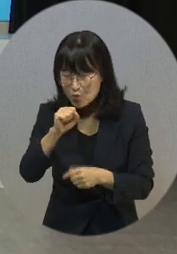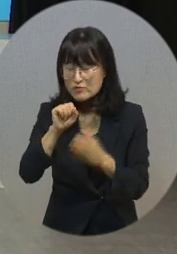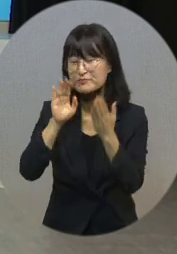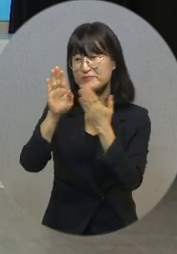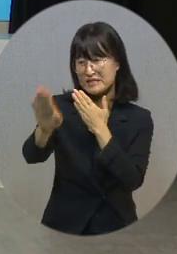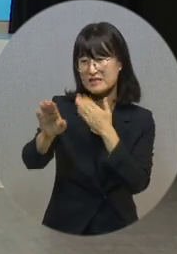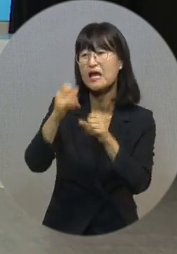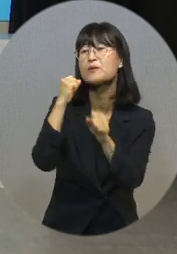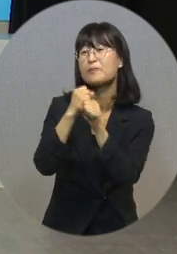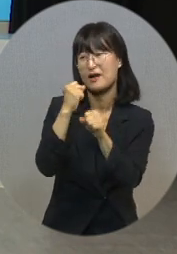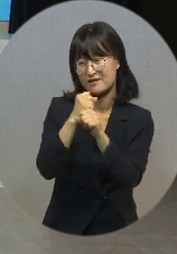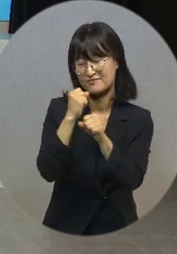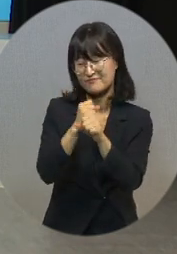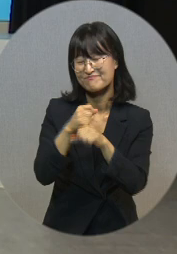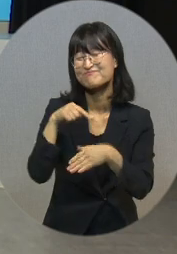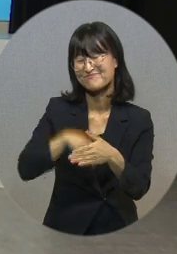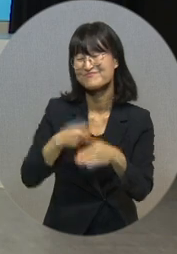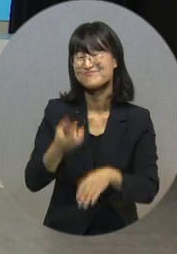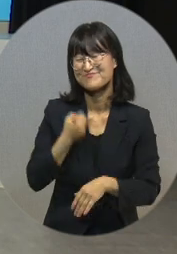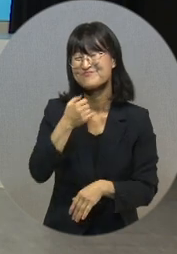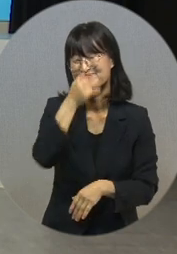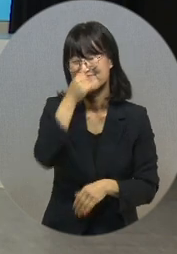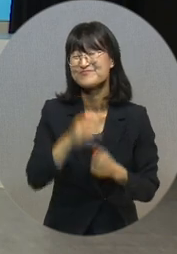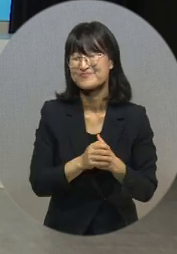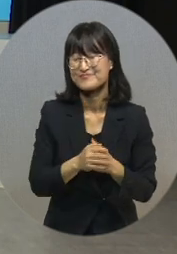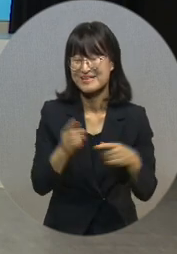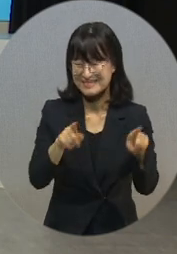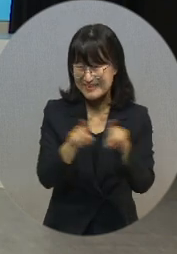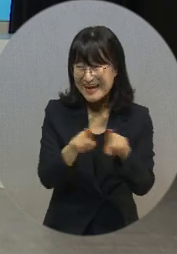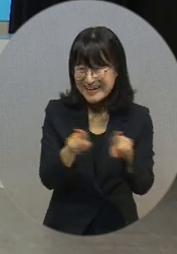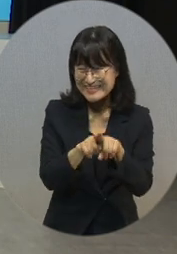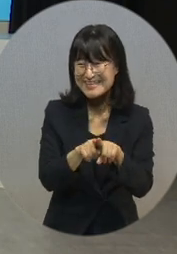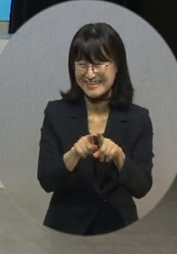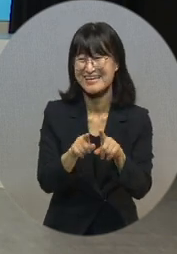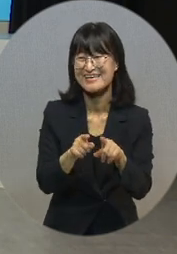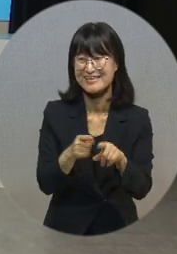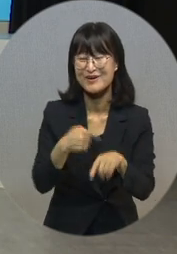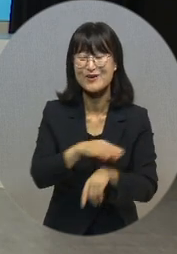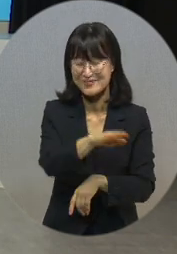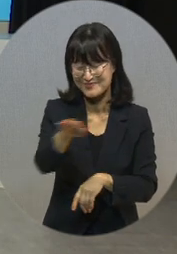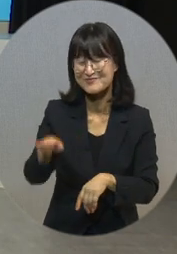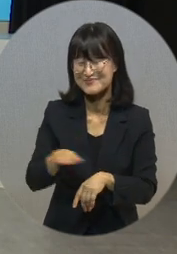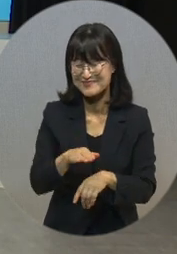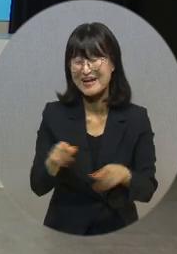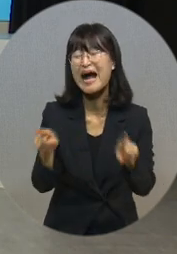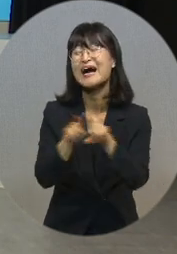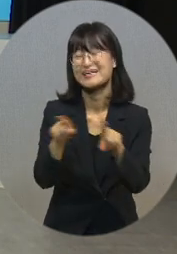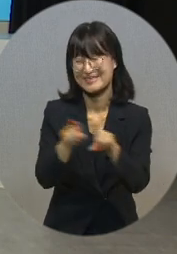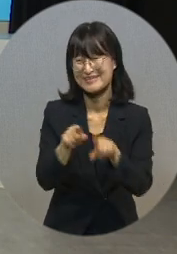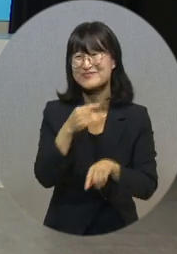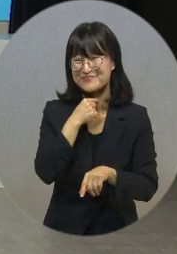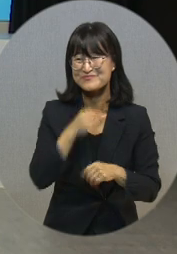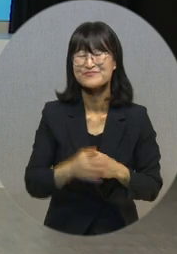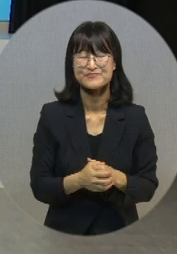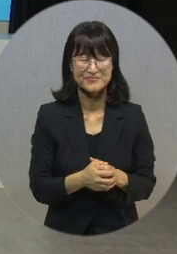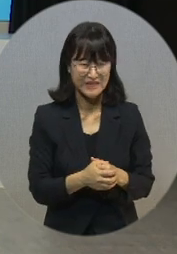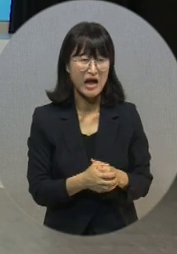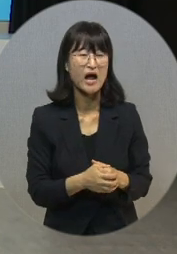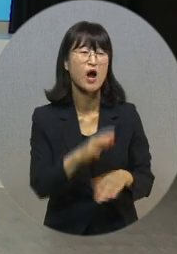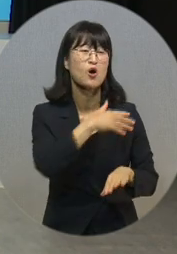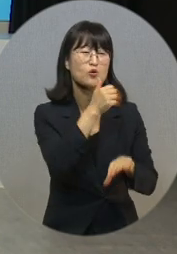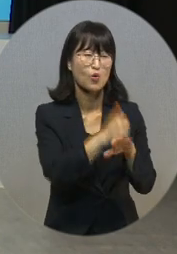마음을 갖고 있어서요. 네, 함께 했으면 좋겠습니다. 아이고, 그러니까 결국은 인권